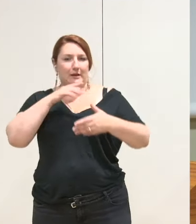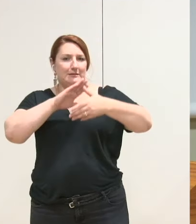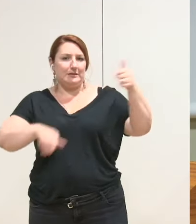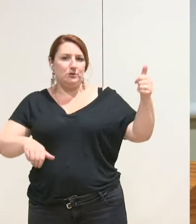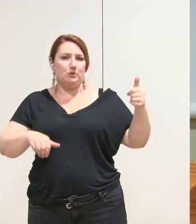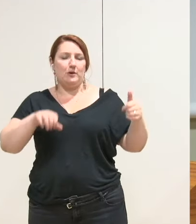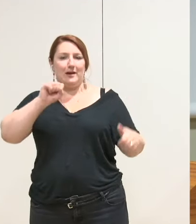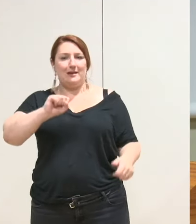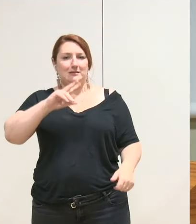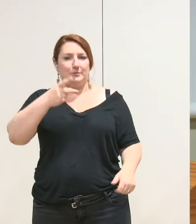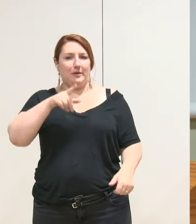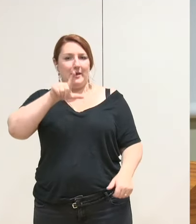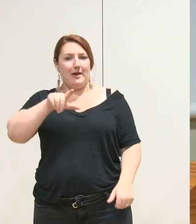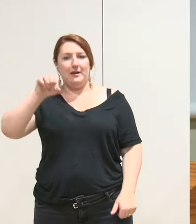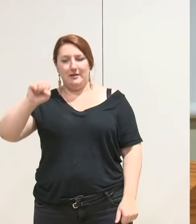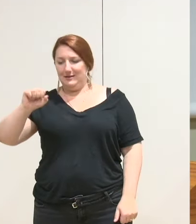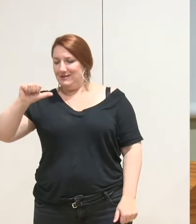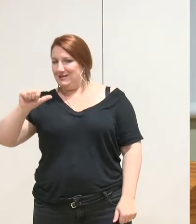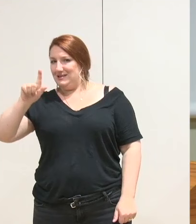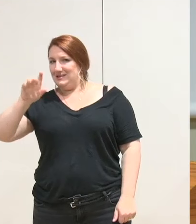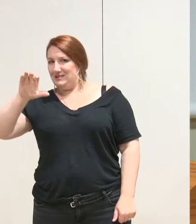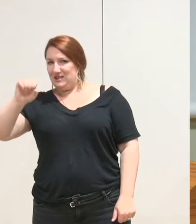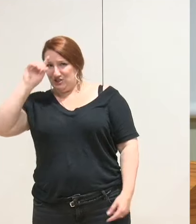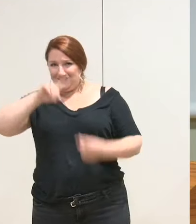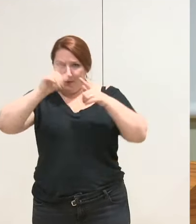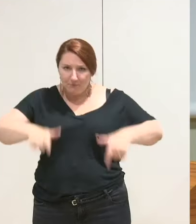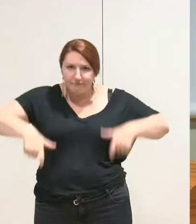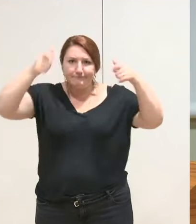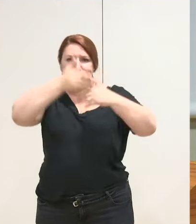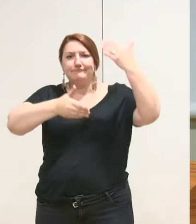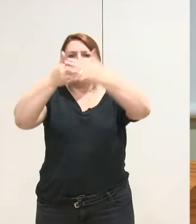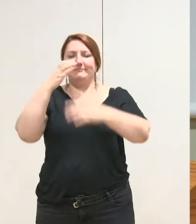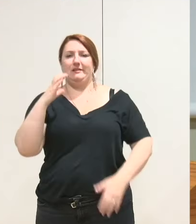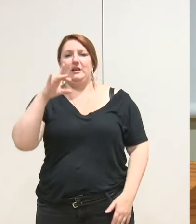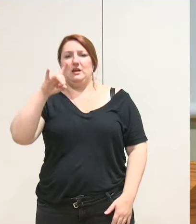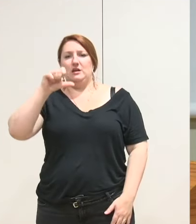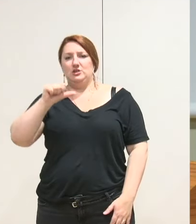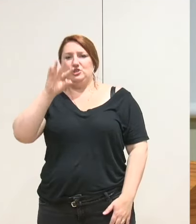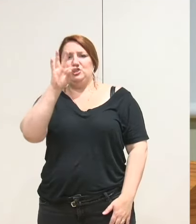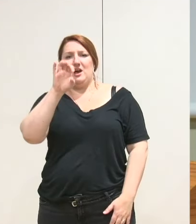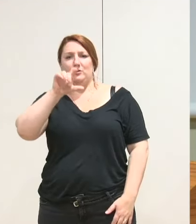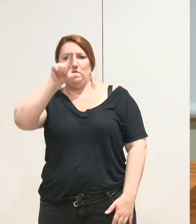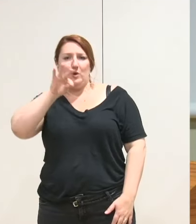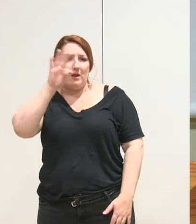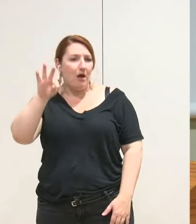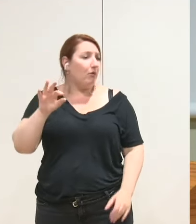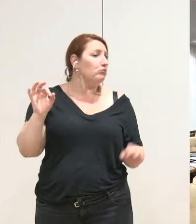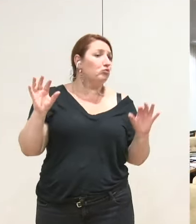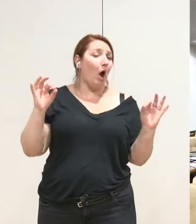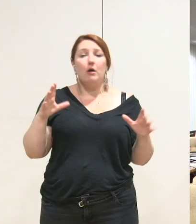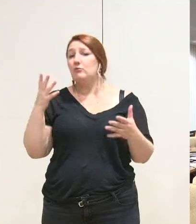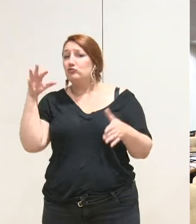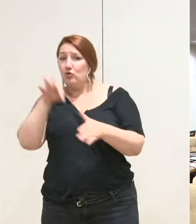la SPL sagesse pour l'opération châtelé rien de particulier je la mets au voix qui ne prend pas part au